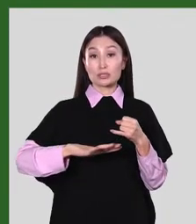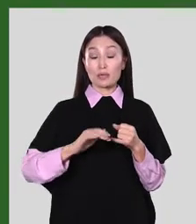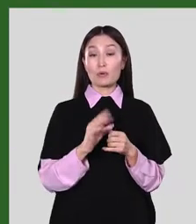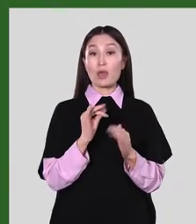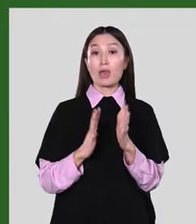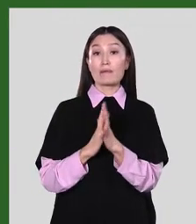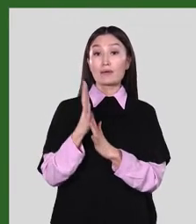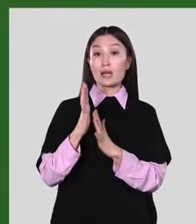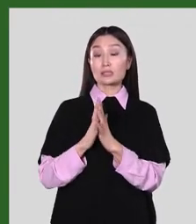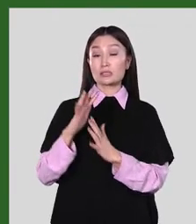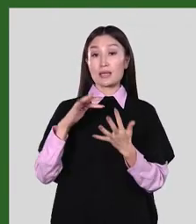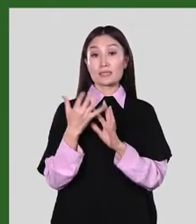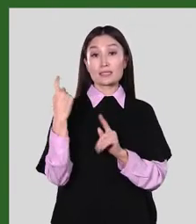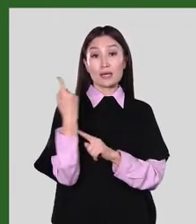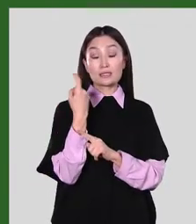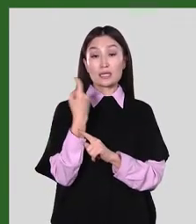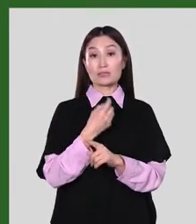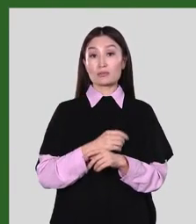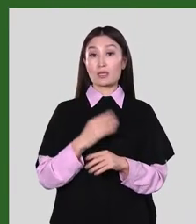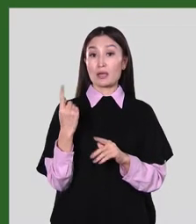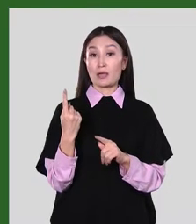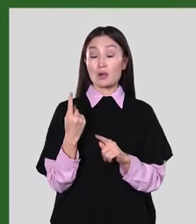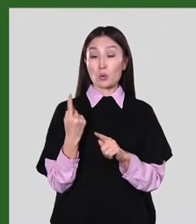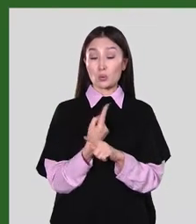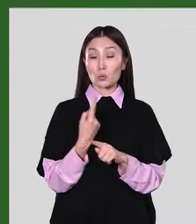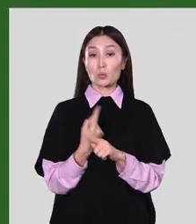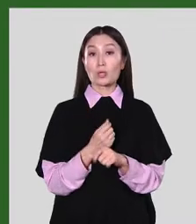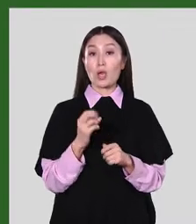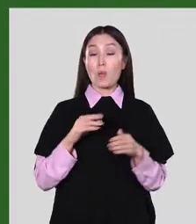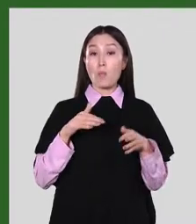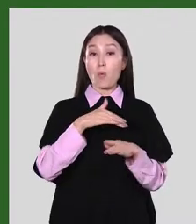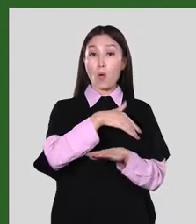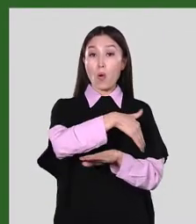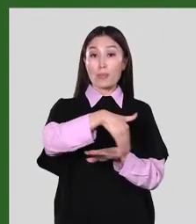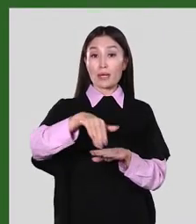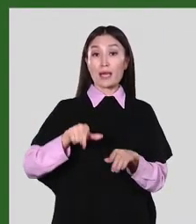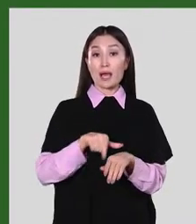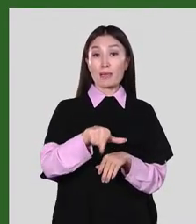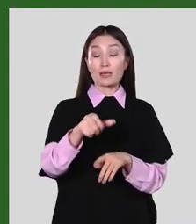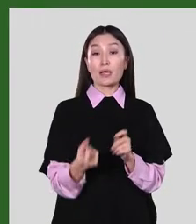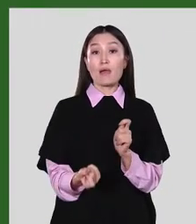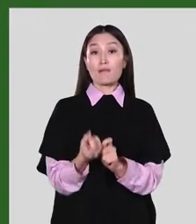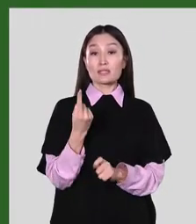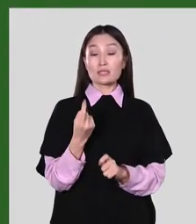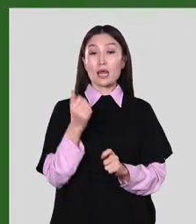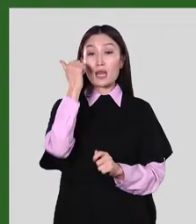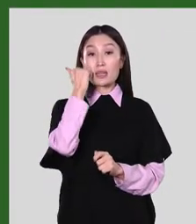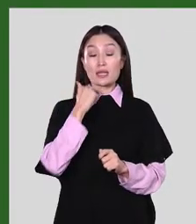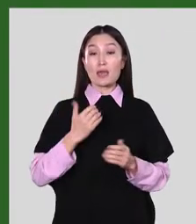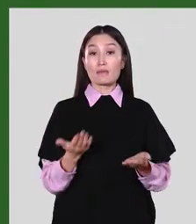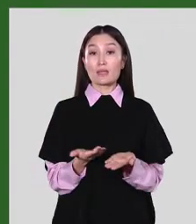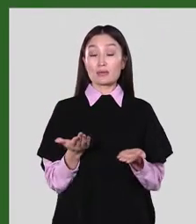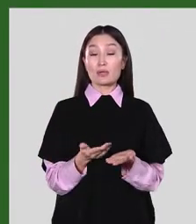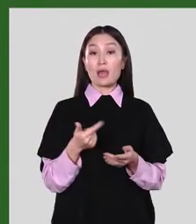выращивались сельскохозяйственные культуры по берегам рек возникали древнее поселение где